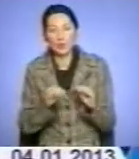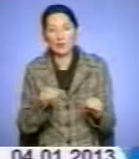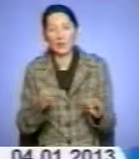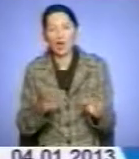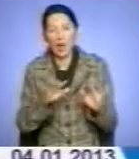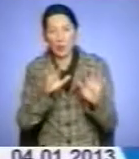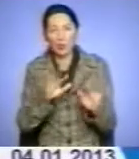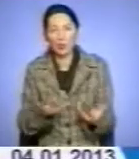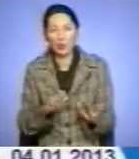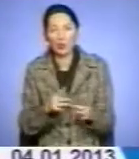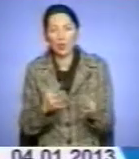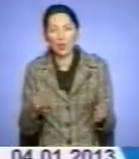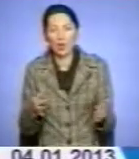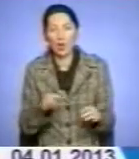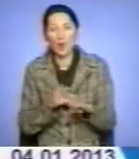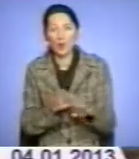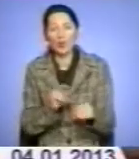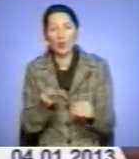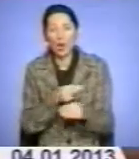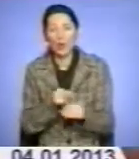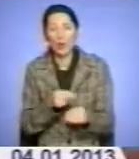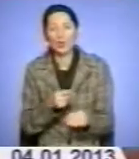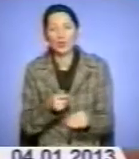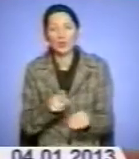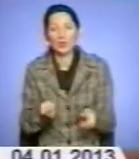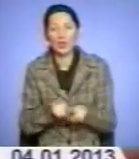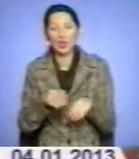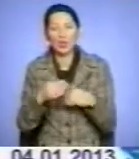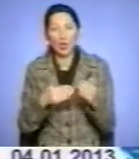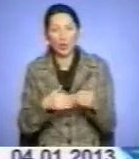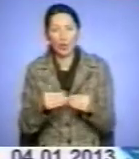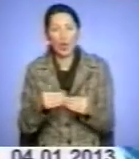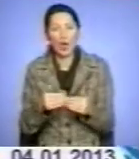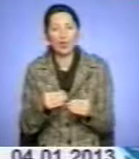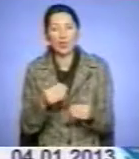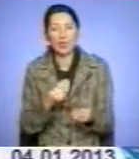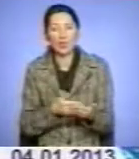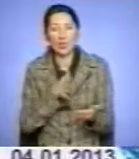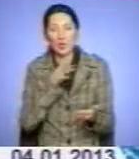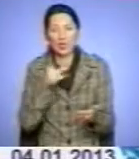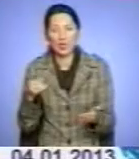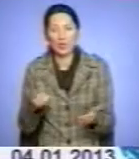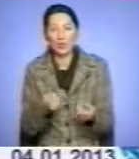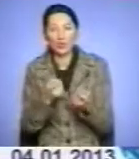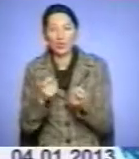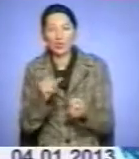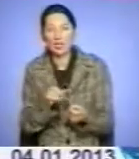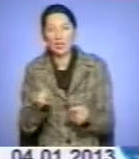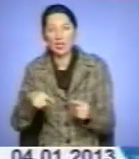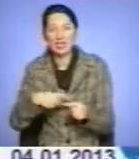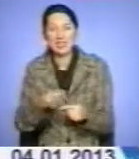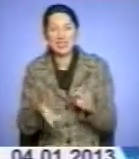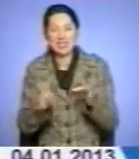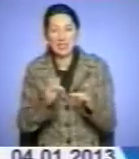апаратуру, чи проводимо якісь ремонти. От. Також практикували ми останнім часом залучати людей через соціальні мережі.